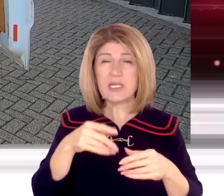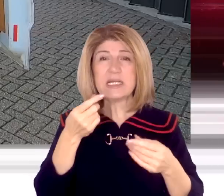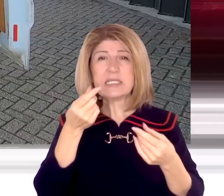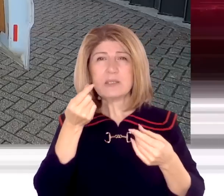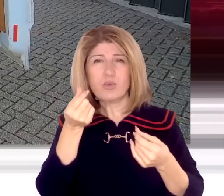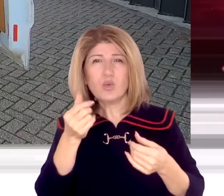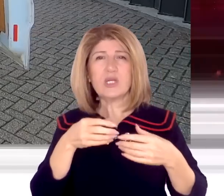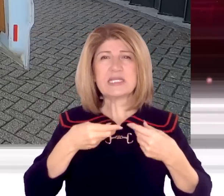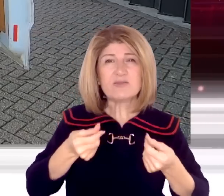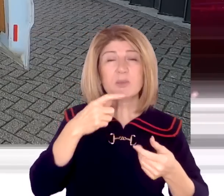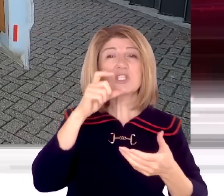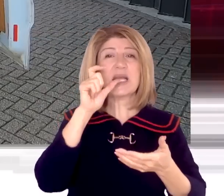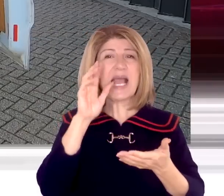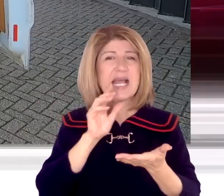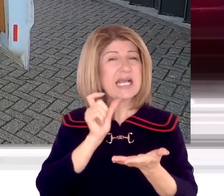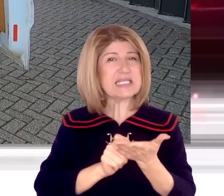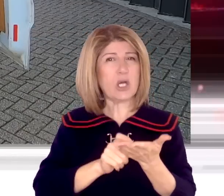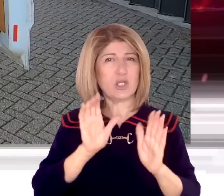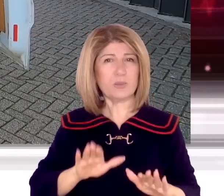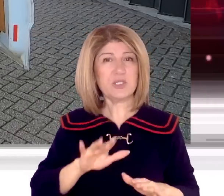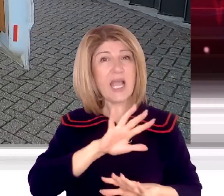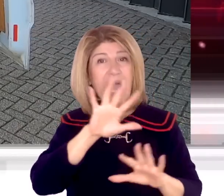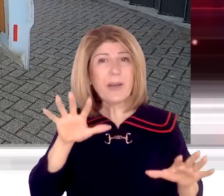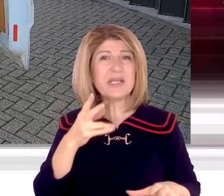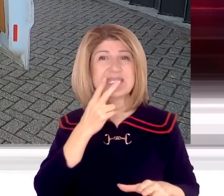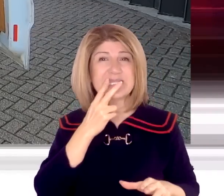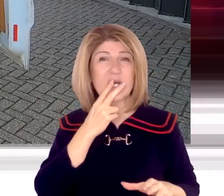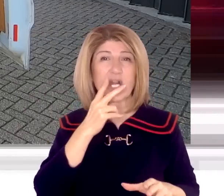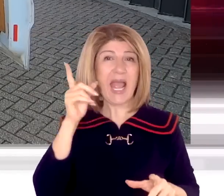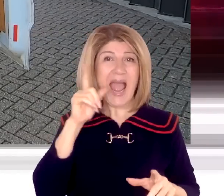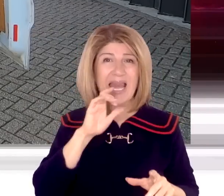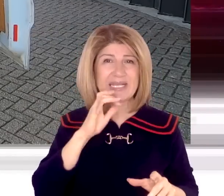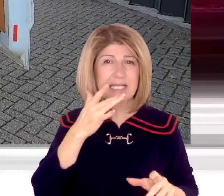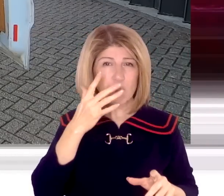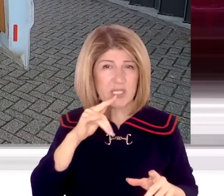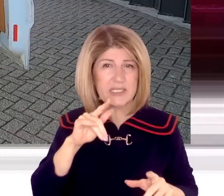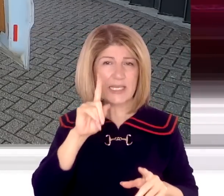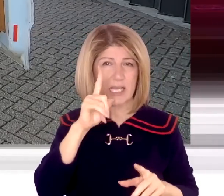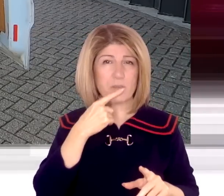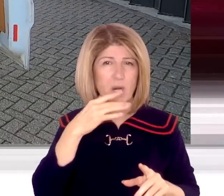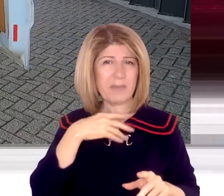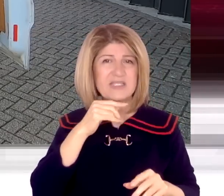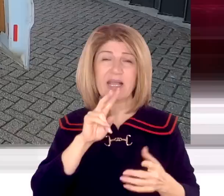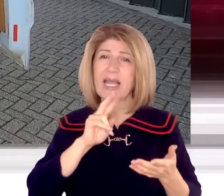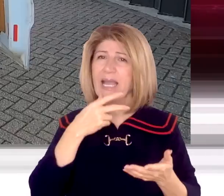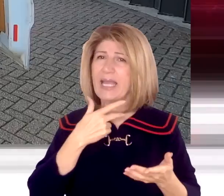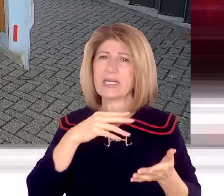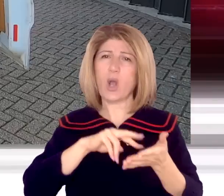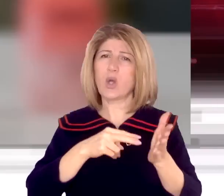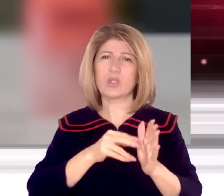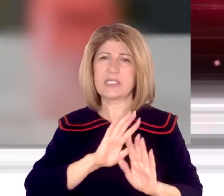کلی زمان و پول صرف این چک های استاندارد میکنن. بنابراین همه سیگارهای الکترونیکی یک بار مصرف غیر قانونی